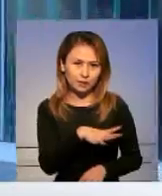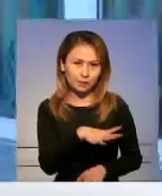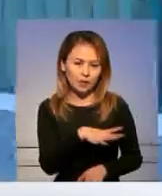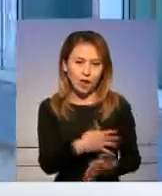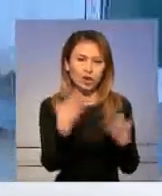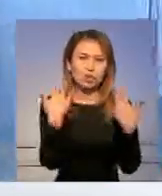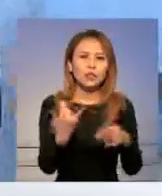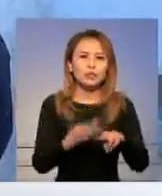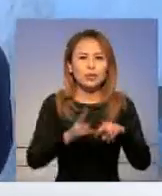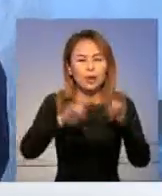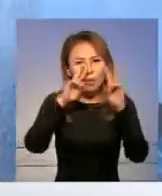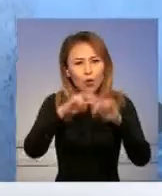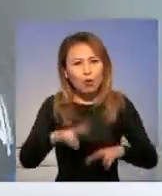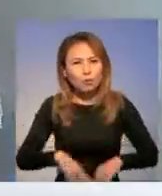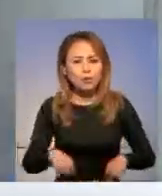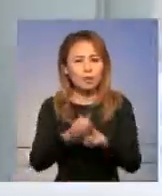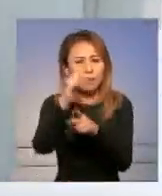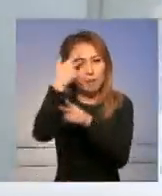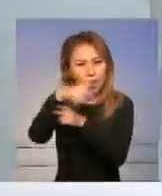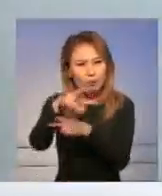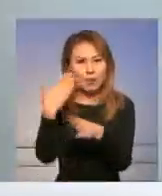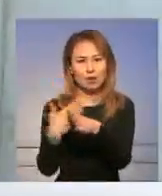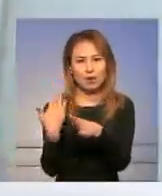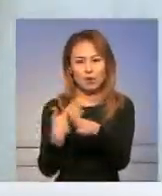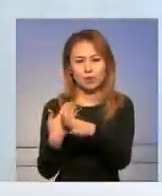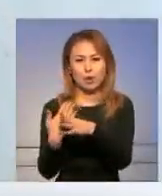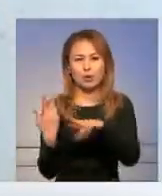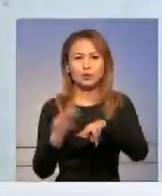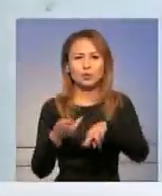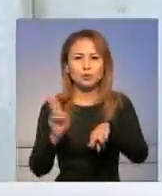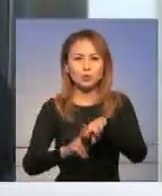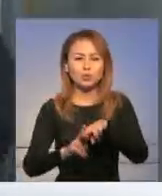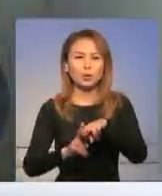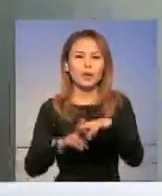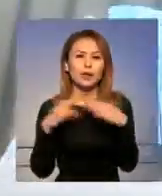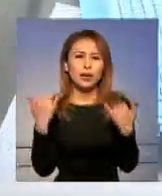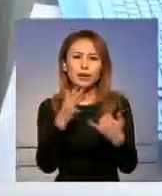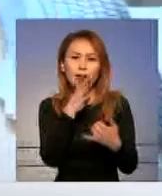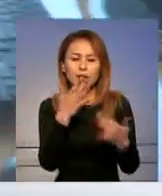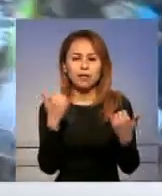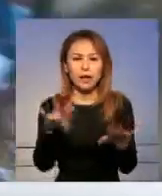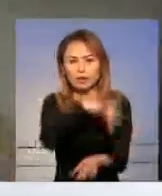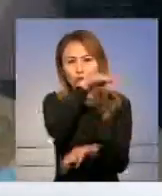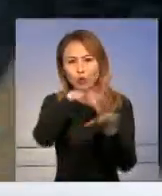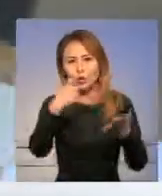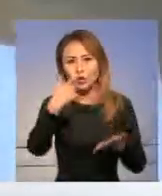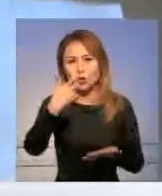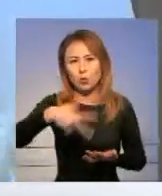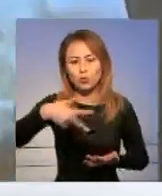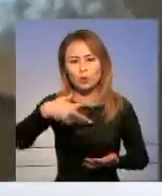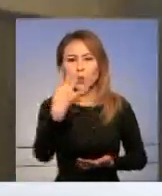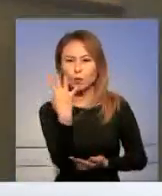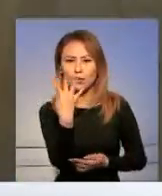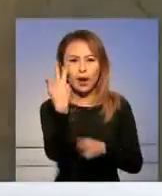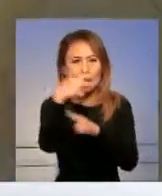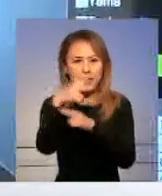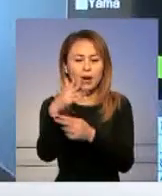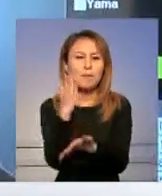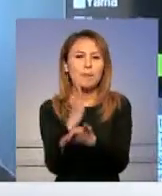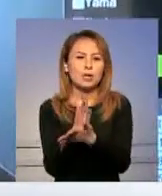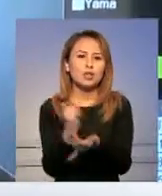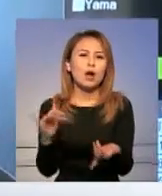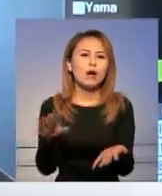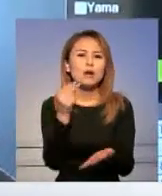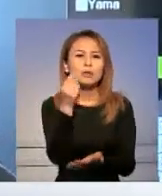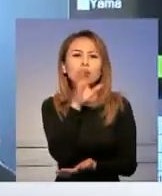тұрған. Бұл істі әшкерелеуге көшедегі бейнебақылау камералары сеп болыпты. Айта кетейік, қазір қалада осындай 134 камера бар.